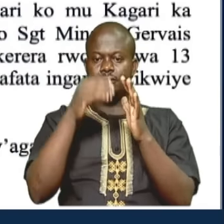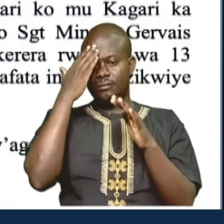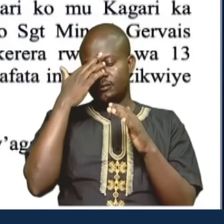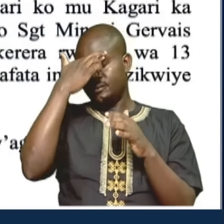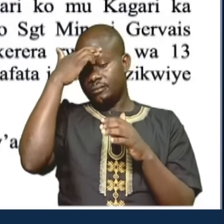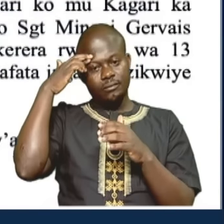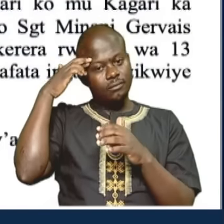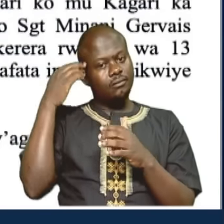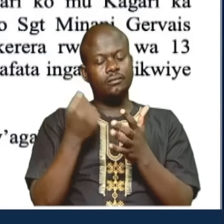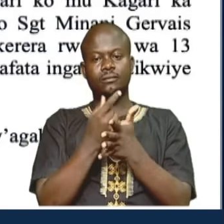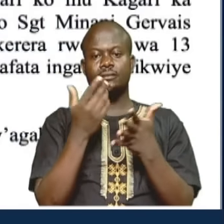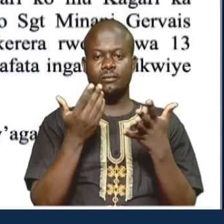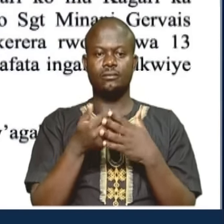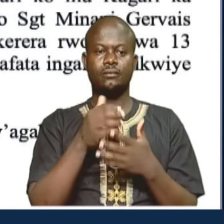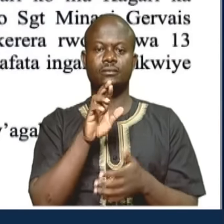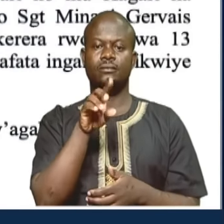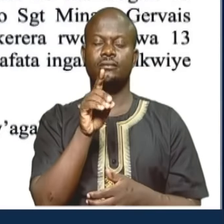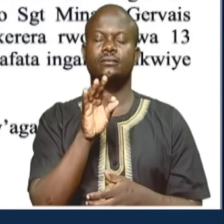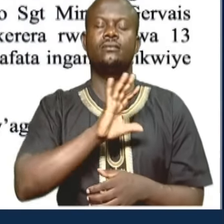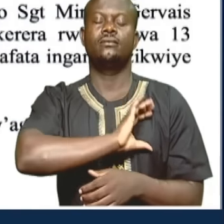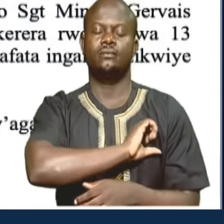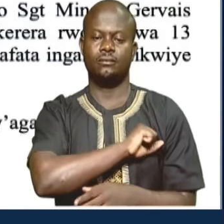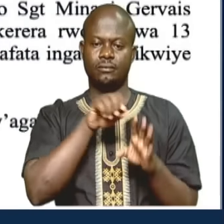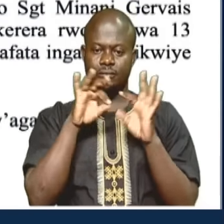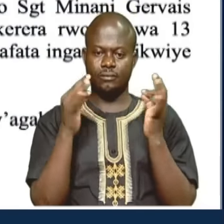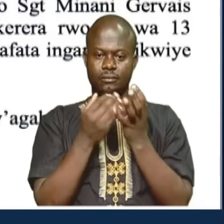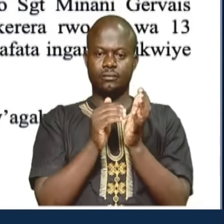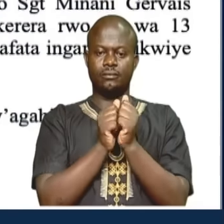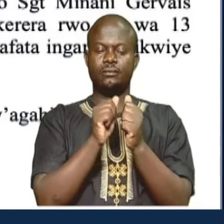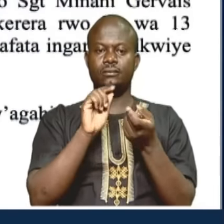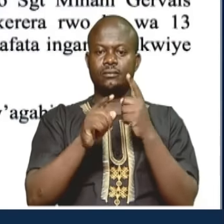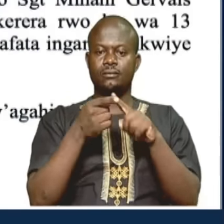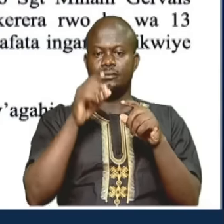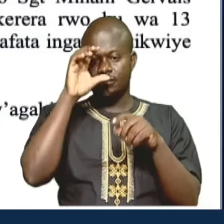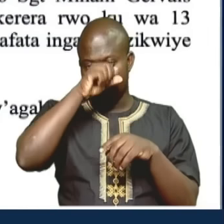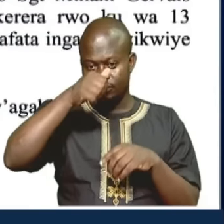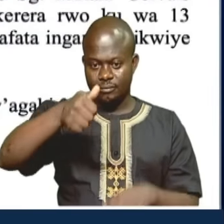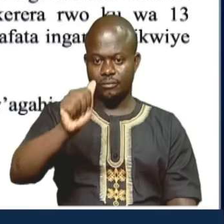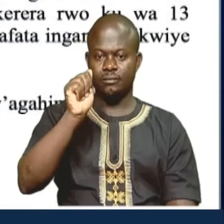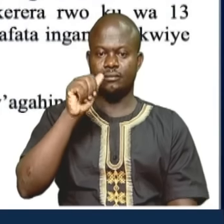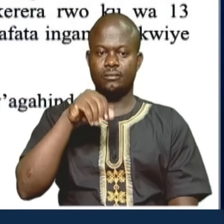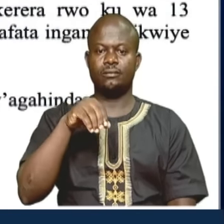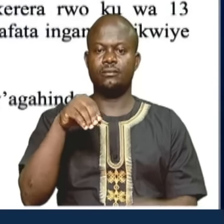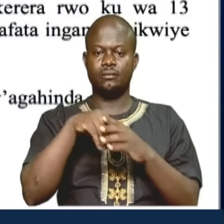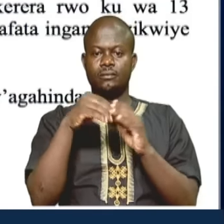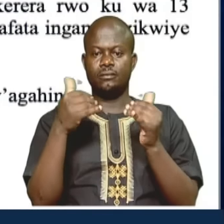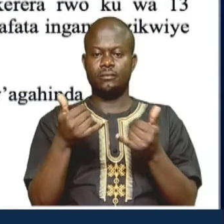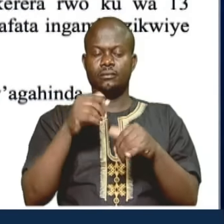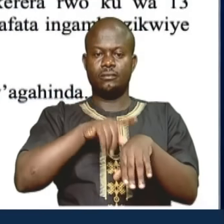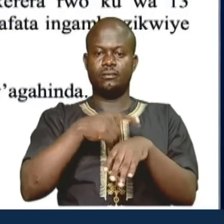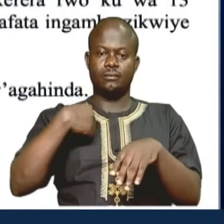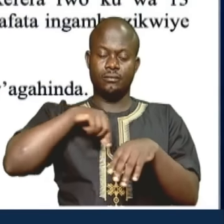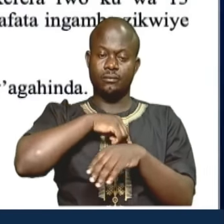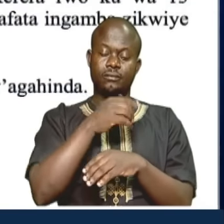icyabimuteye. RDF yihanganishije imiryango n'inshuti babuze ababo muri ibi bihe